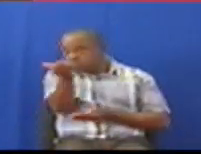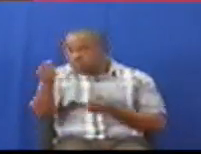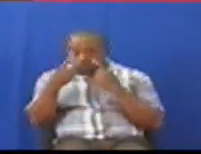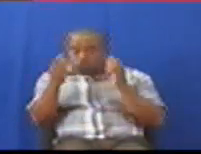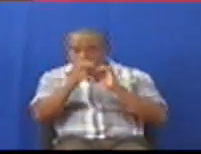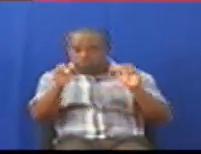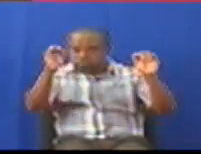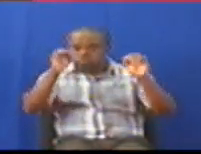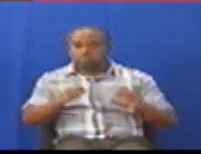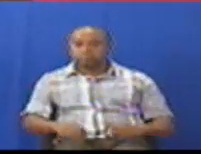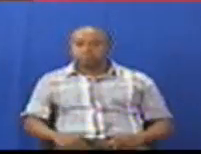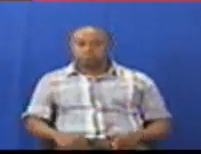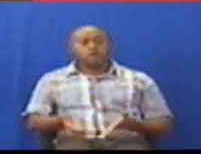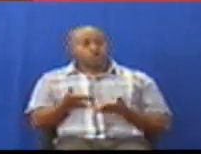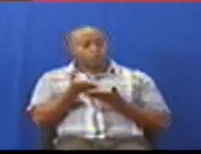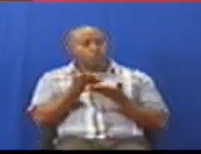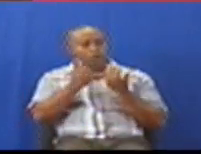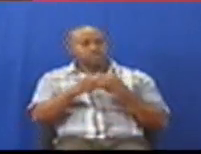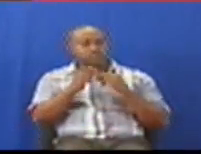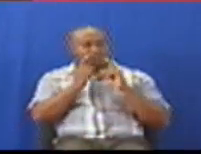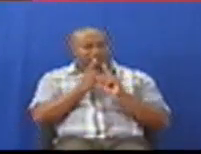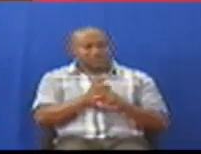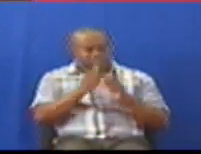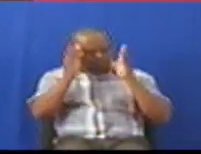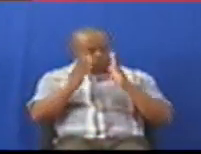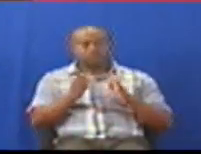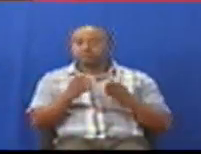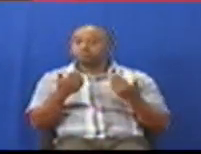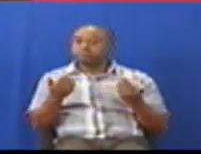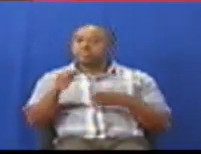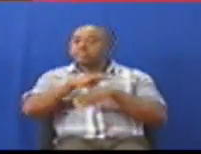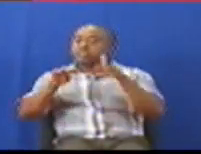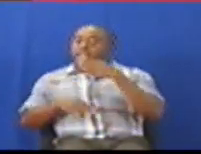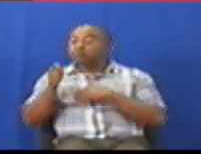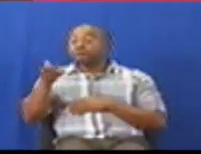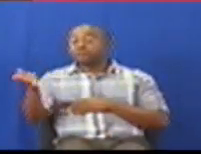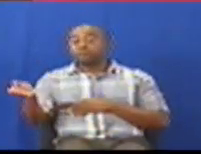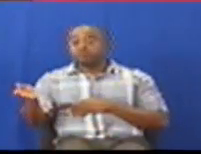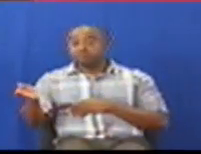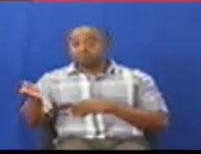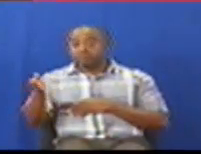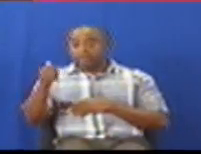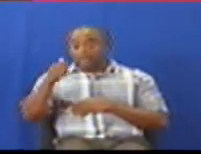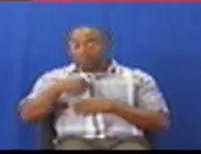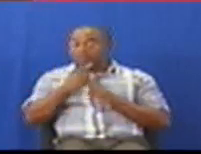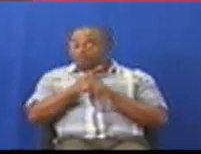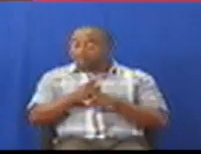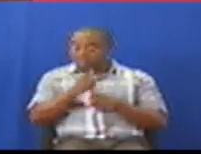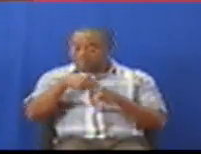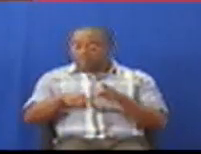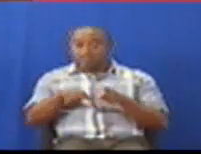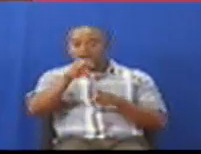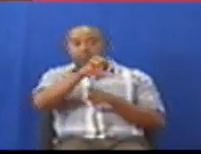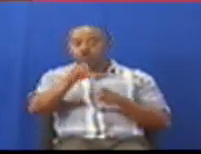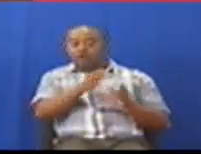Na ni kwa nini nilikuwa nafuatilia, mheshimiwa naibu speaker? Nilikuwa nafuatilia kule mkoani Simiu,